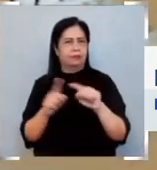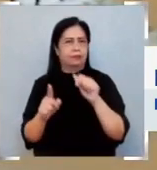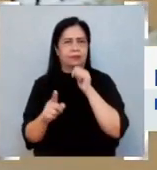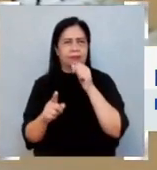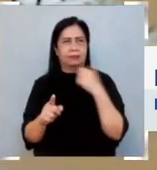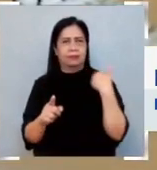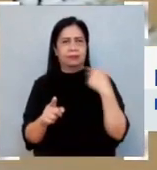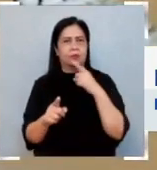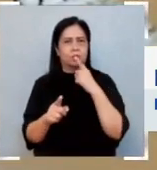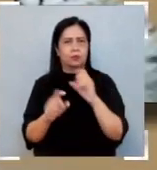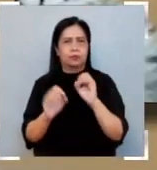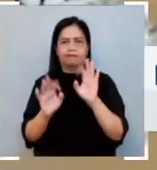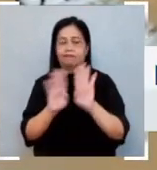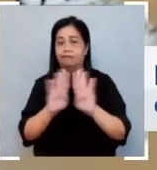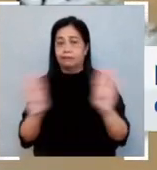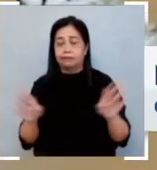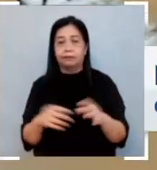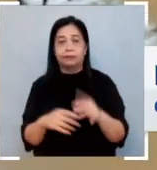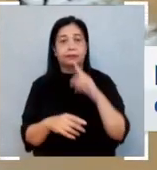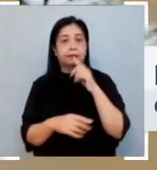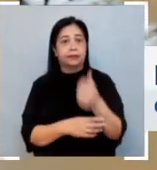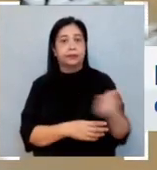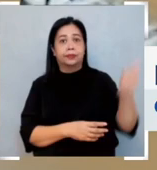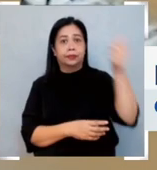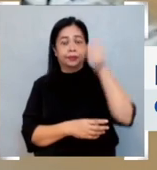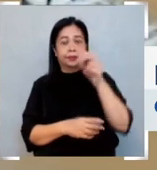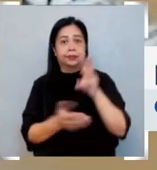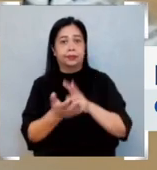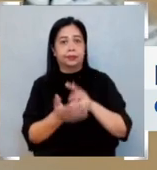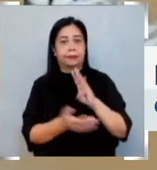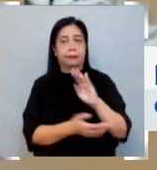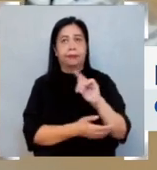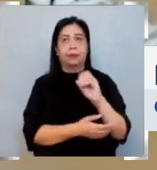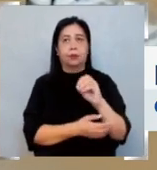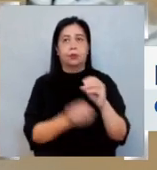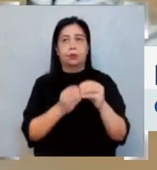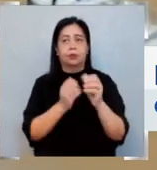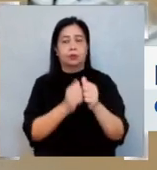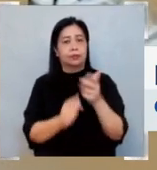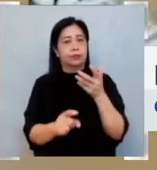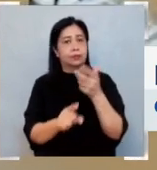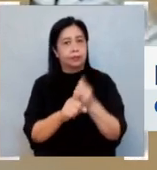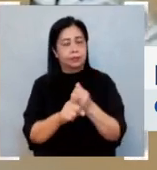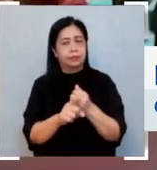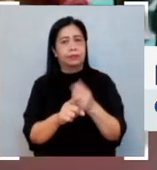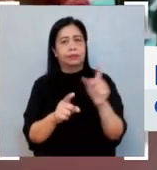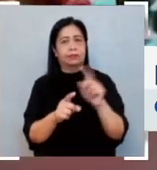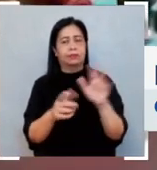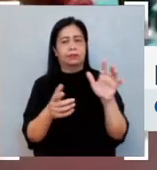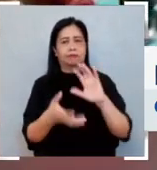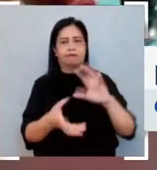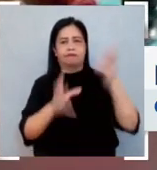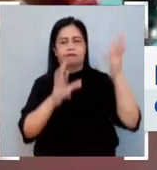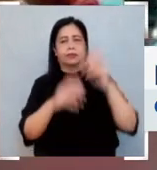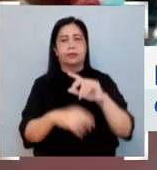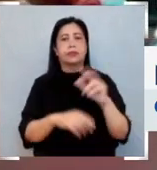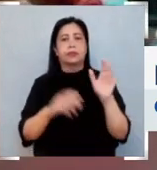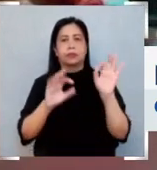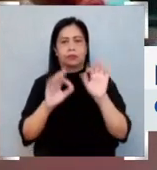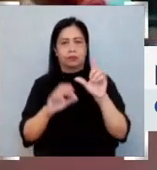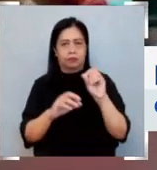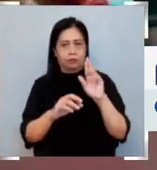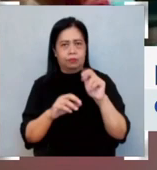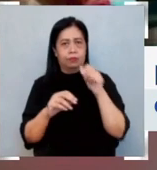siya. Ayon sa mga otoridad, ang bayan ng Bagao ang pinaka-naapektuhan ng pananalasa ng bagyong Florita. Kagabi, nagsimula